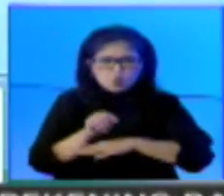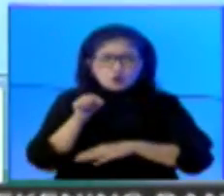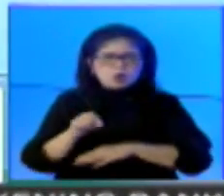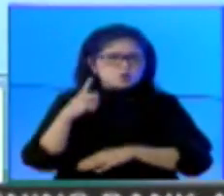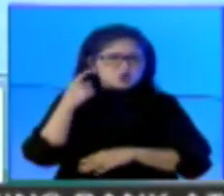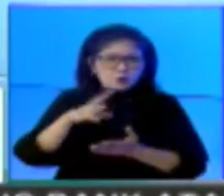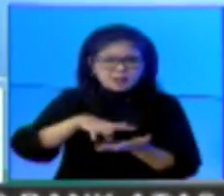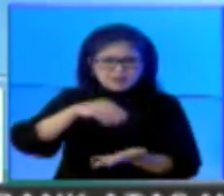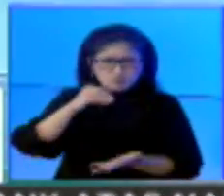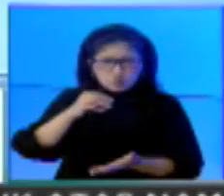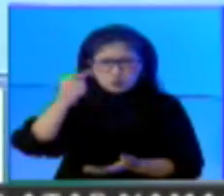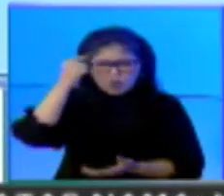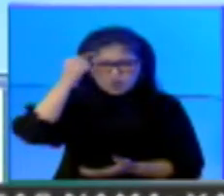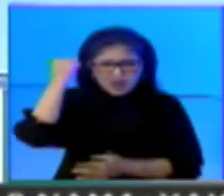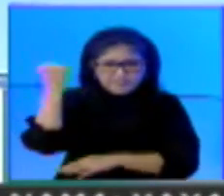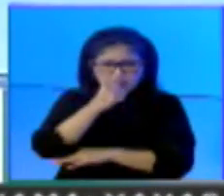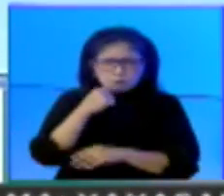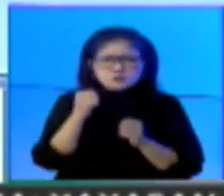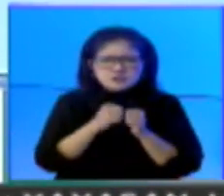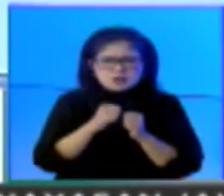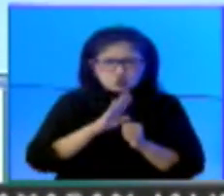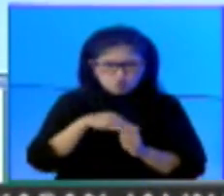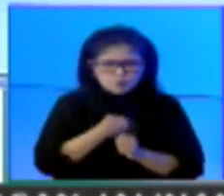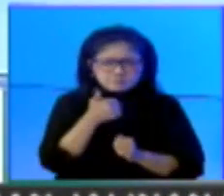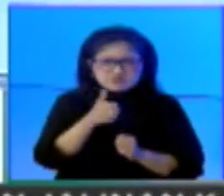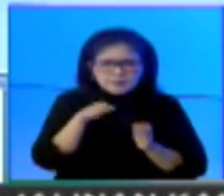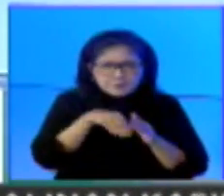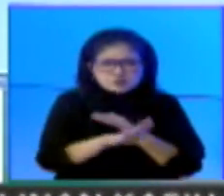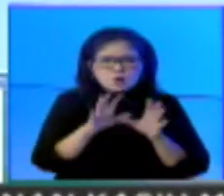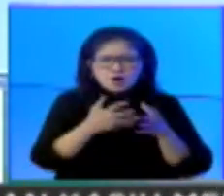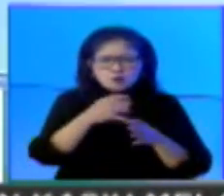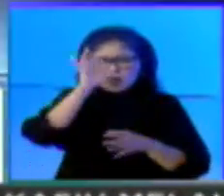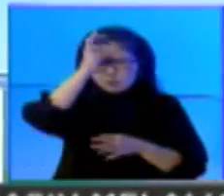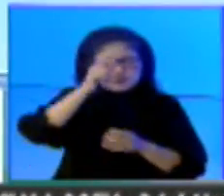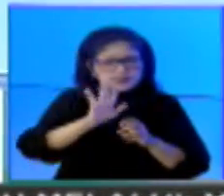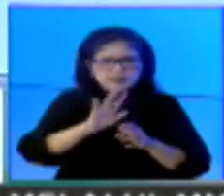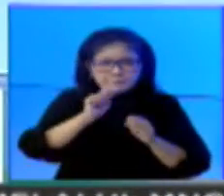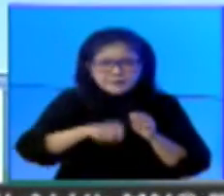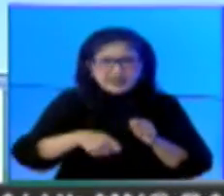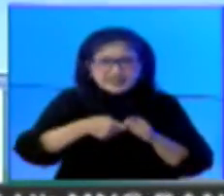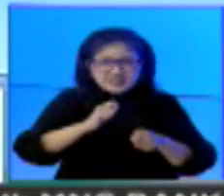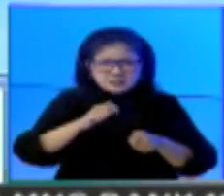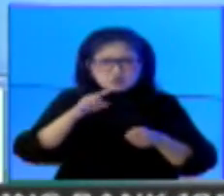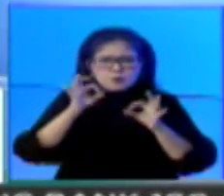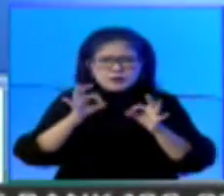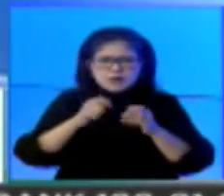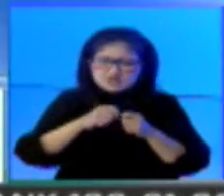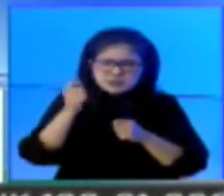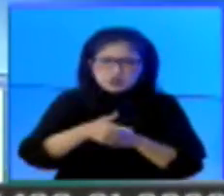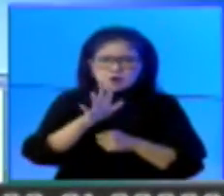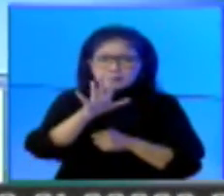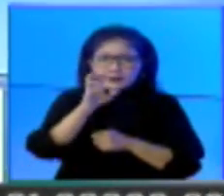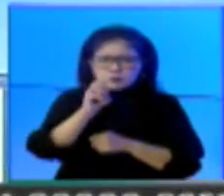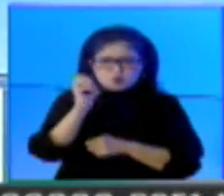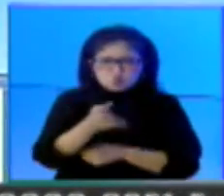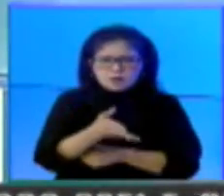pelaku menjanjikan korban bisa jadi anggota Polri tanpa tes dan langsung masuk pendidikan dengan menyetor uang 50 juta rupiah.